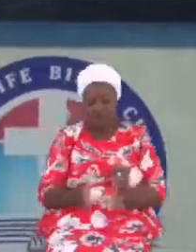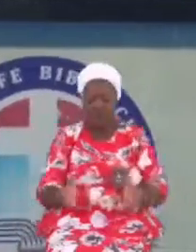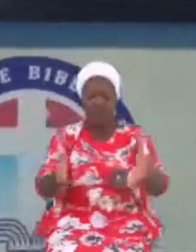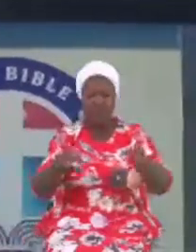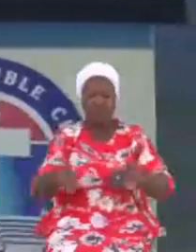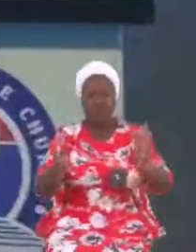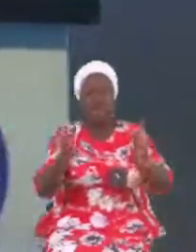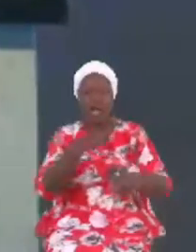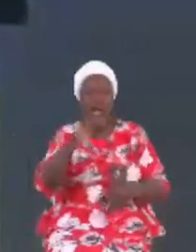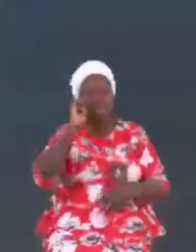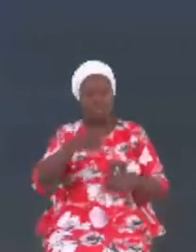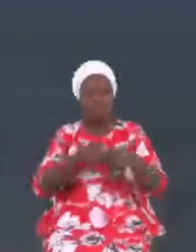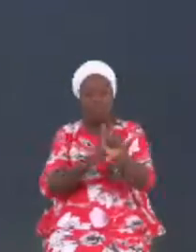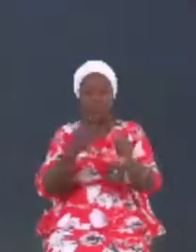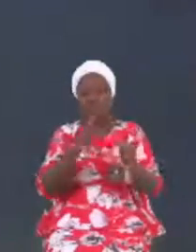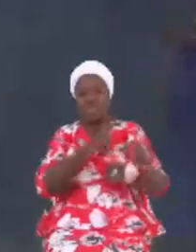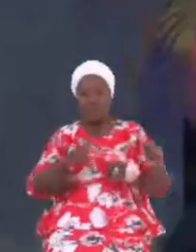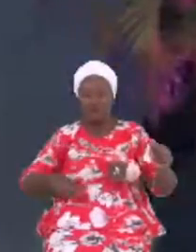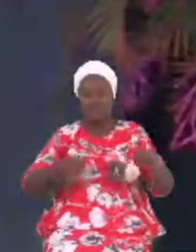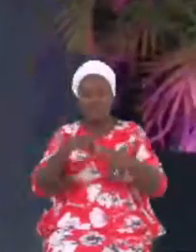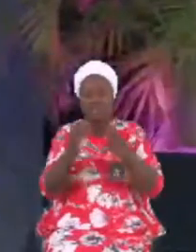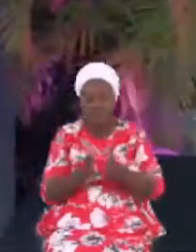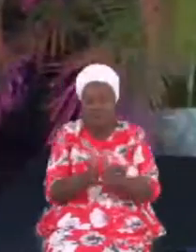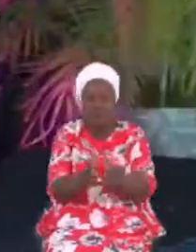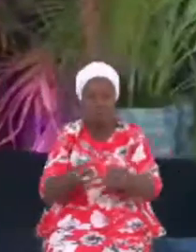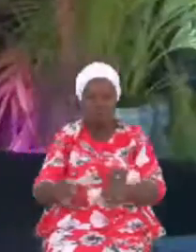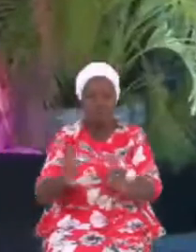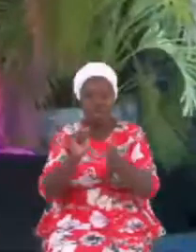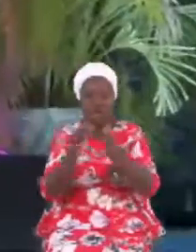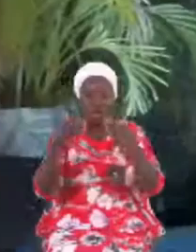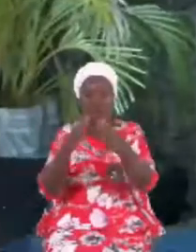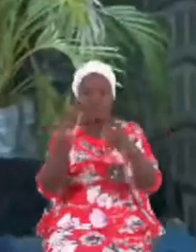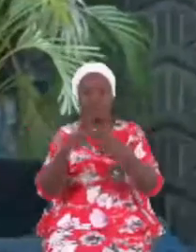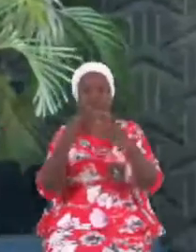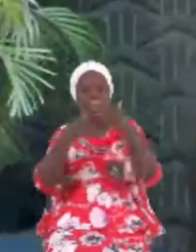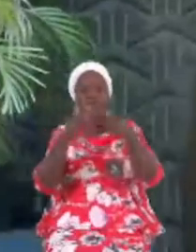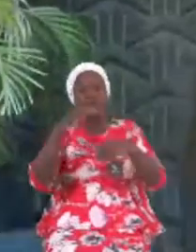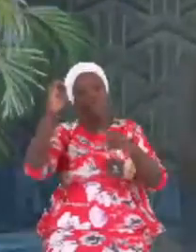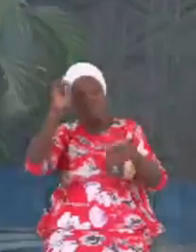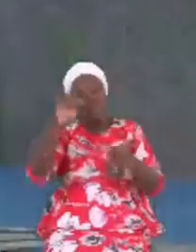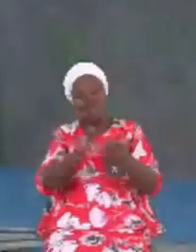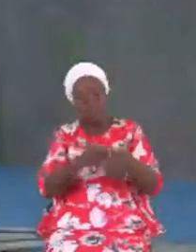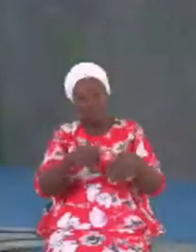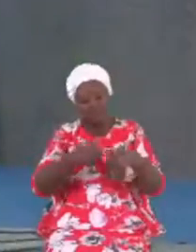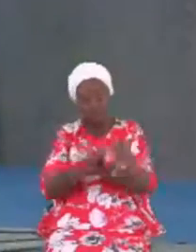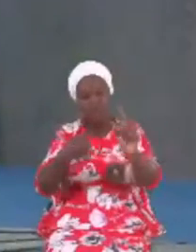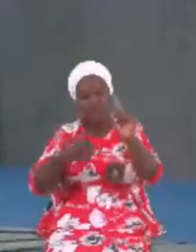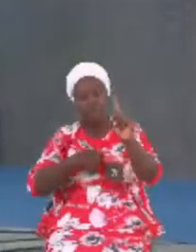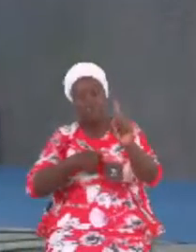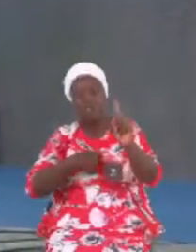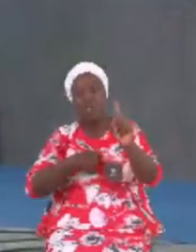Celui qui a quitté la voie large et qui suit le Seigneur, suit la voie étroite qui conduit au ciel. Celui qui me